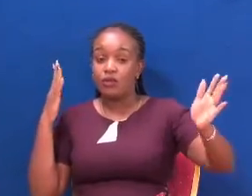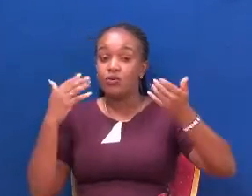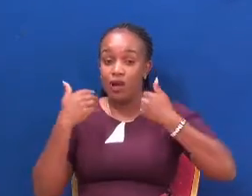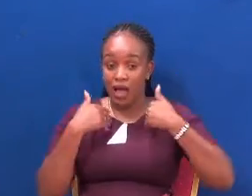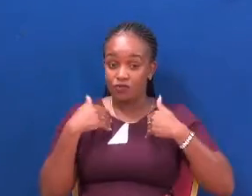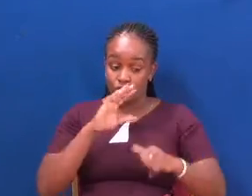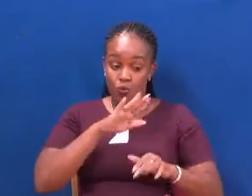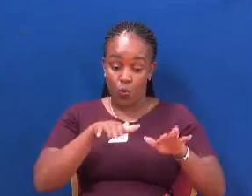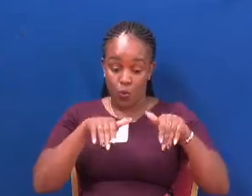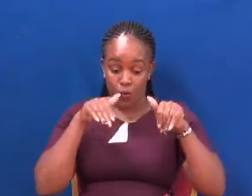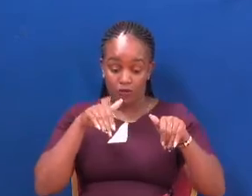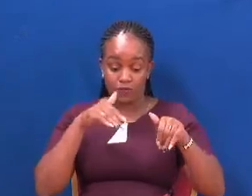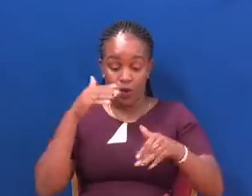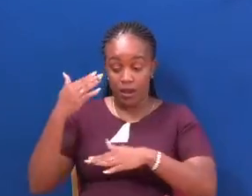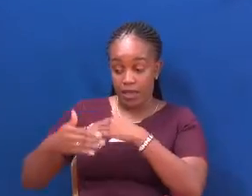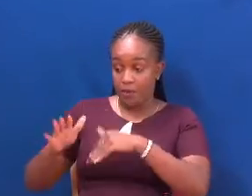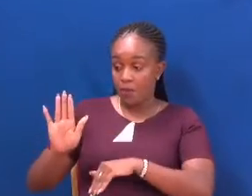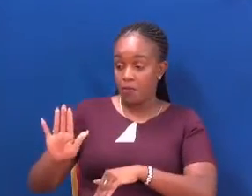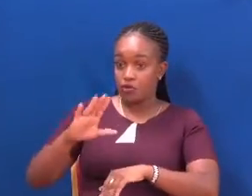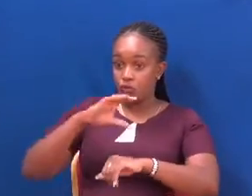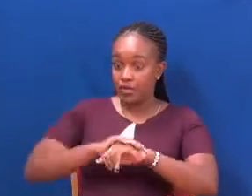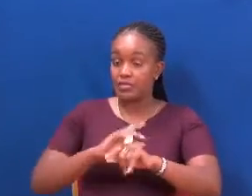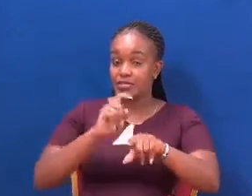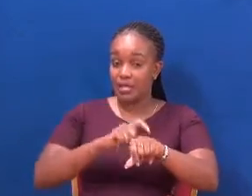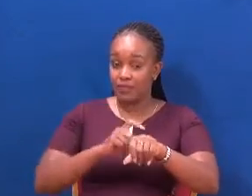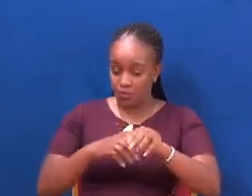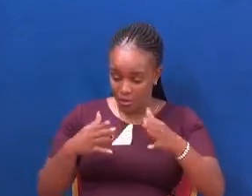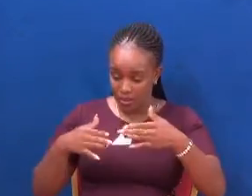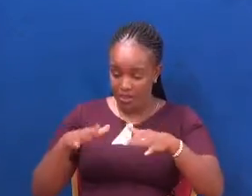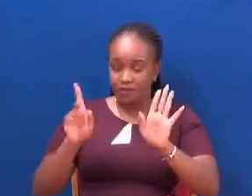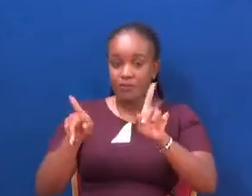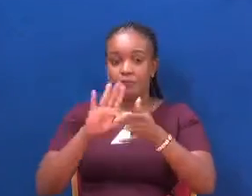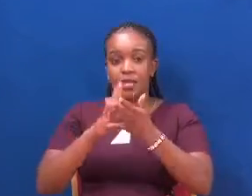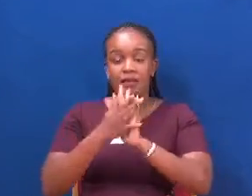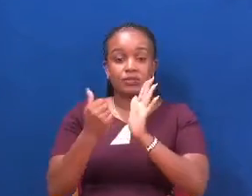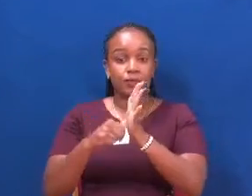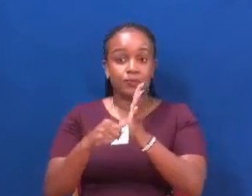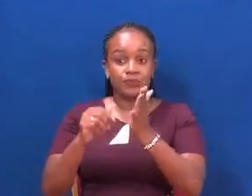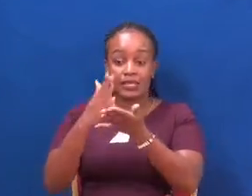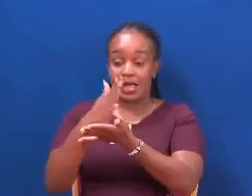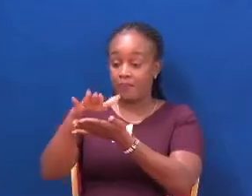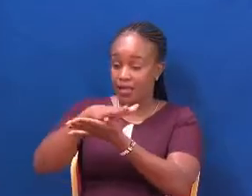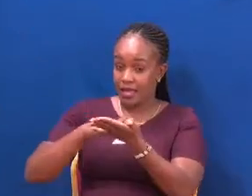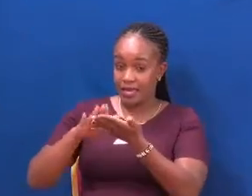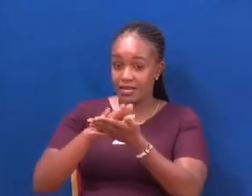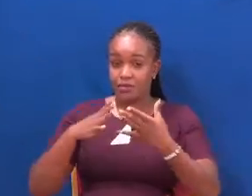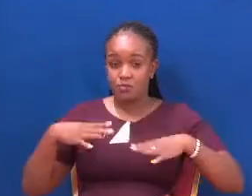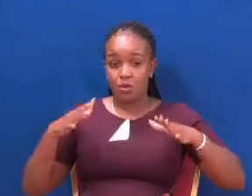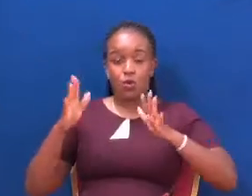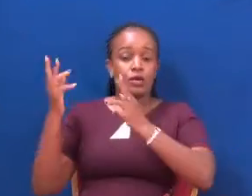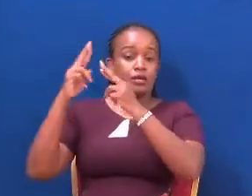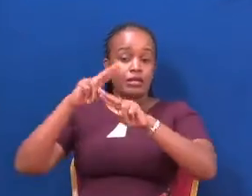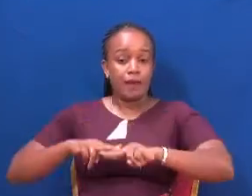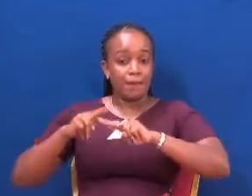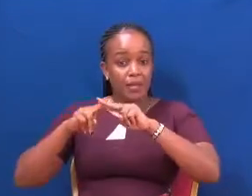unasubiri mwenzako apate kitambo uende asubuhi unatoka nje. In some areas, residents depend on donors for water